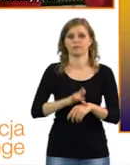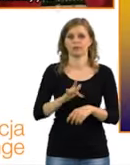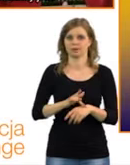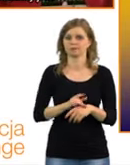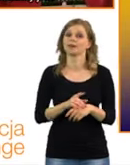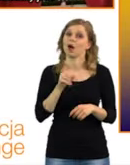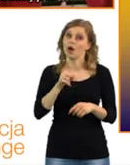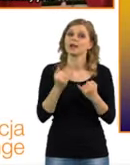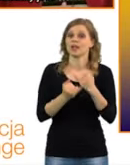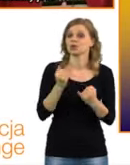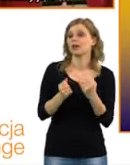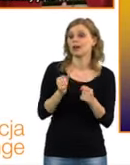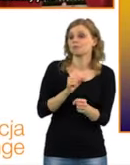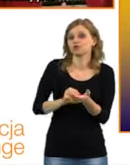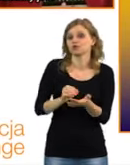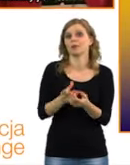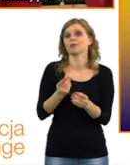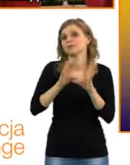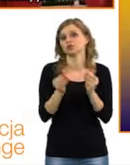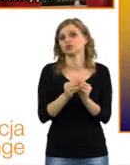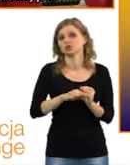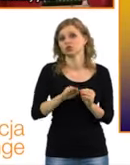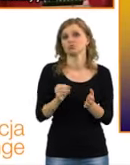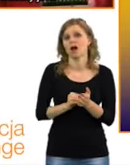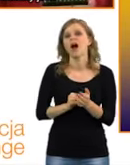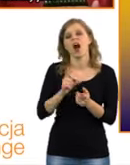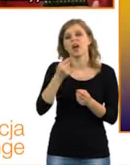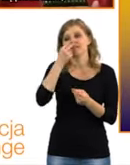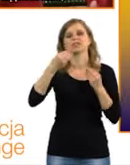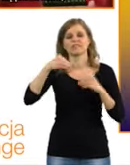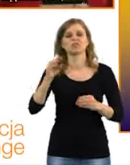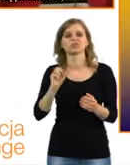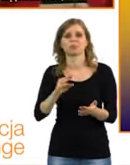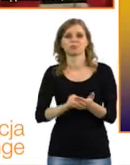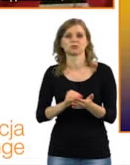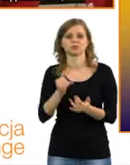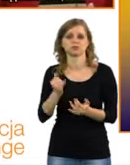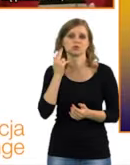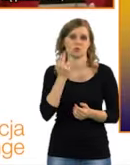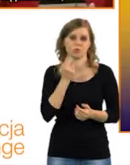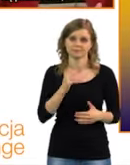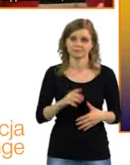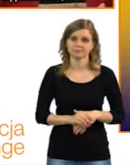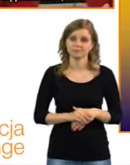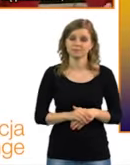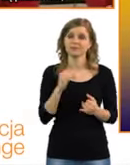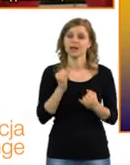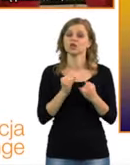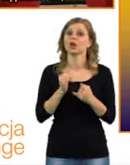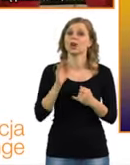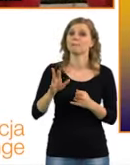rezultaty. Oczywiście, jeżeli jest taka potrzeba, a zazwyczaj niestety jest. Jeżeli odruchy są